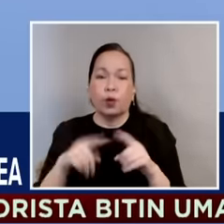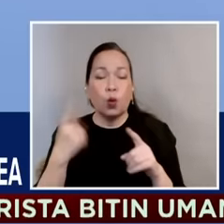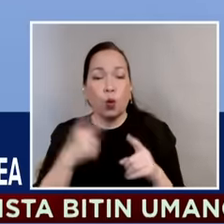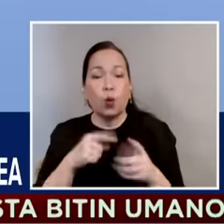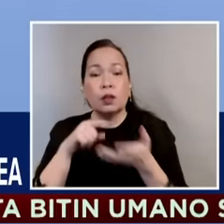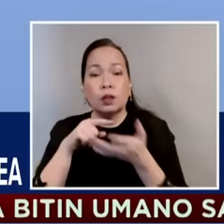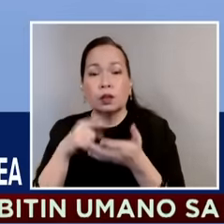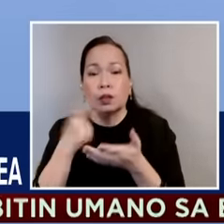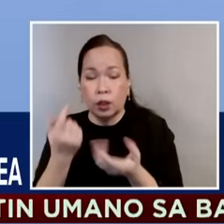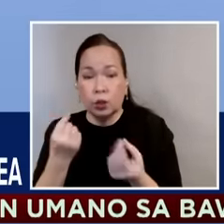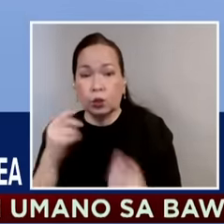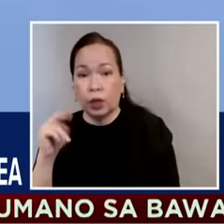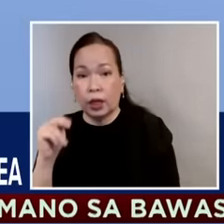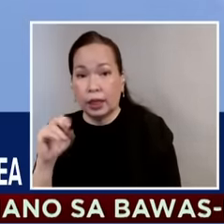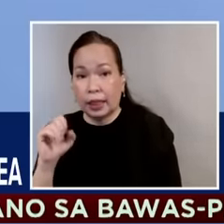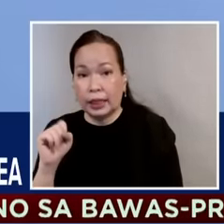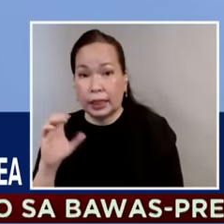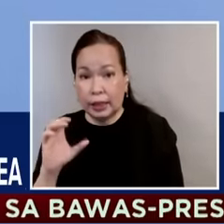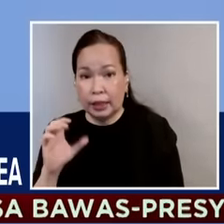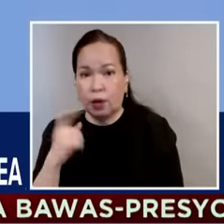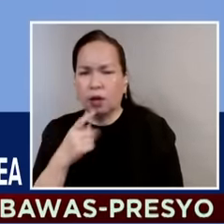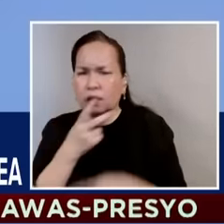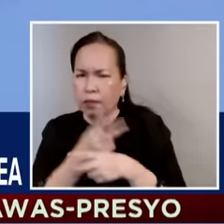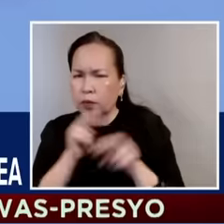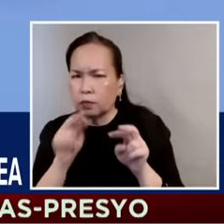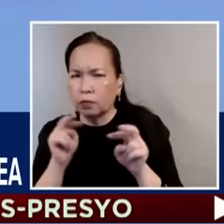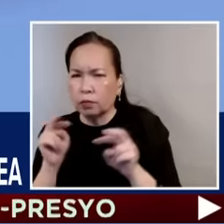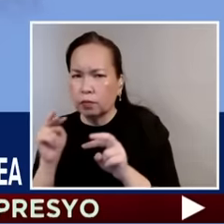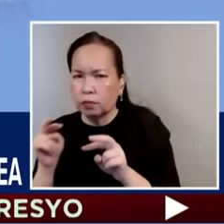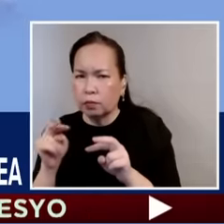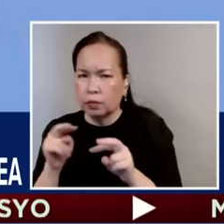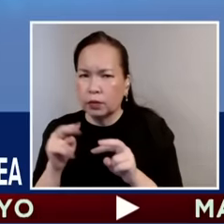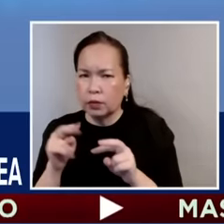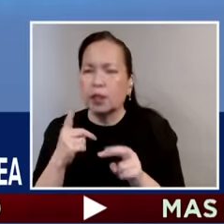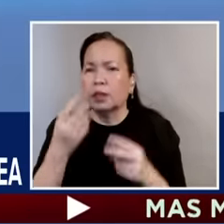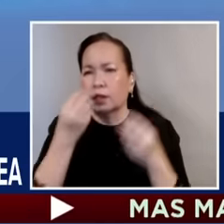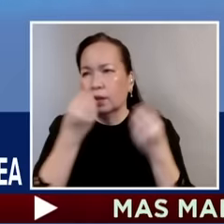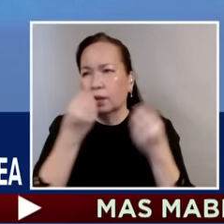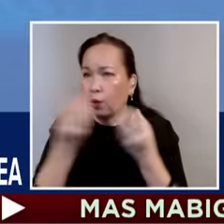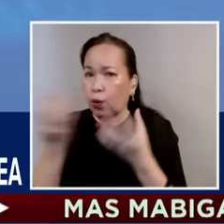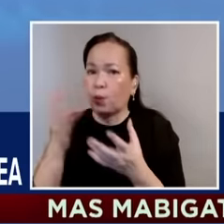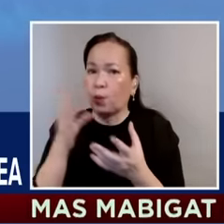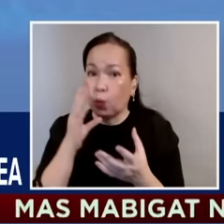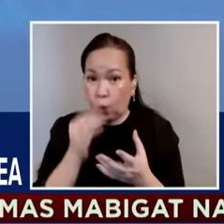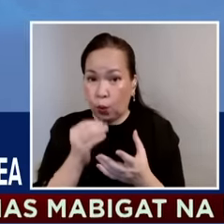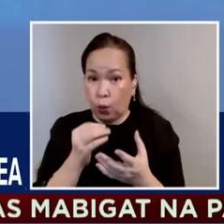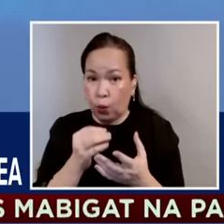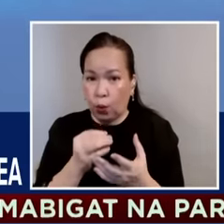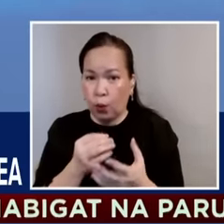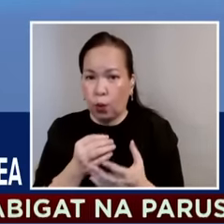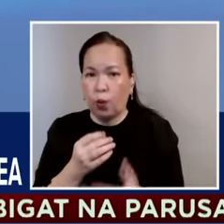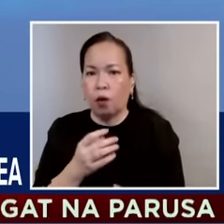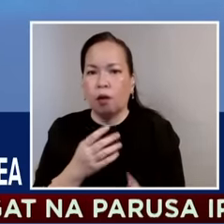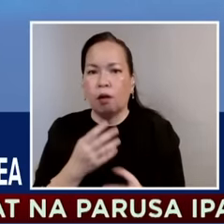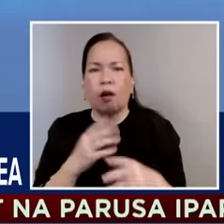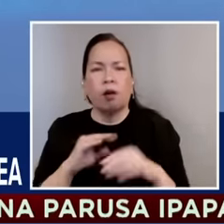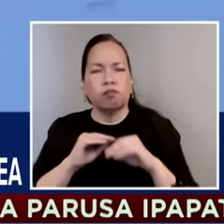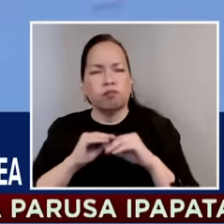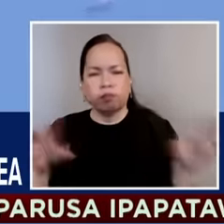ng NSC ay minomonitor at binubunyag ang mga nagpapakalat ng fake